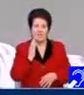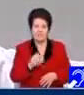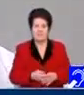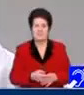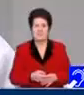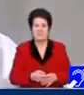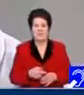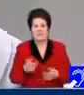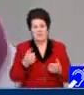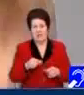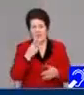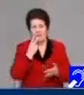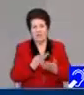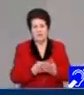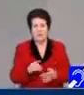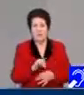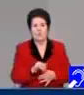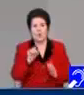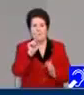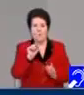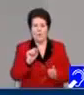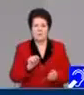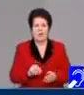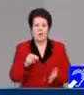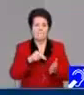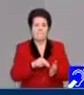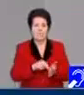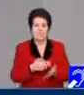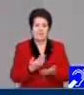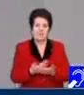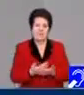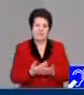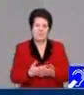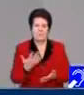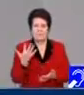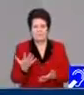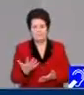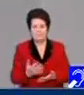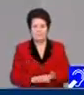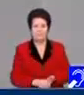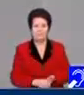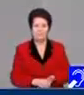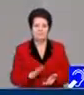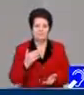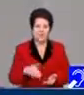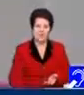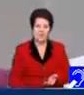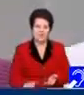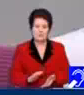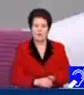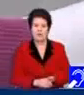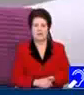zona de lezare, și punem punctele periferice, de exemplu, Хэгу, Зусанли на печер, F3